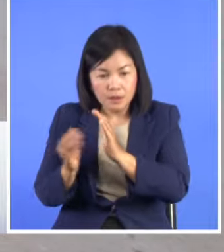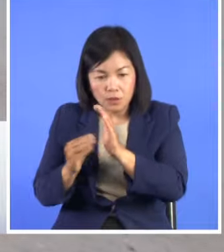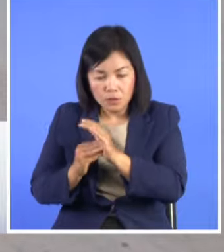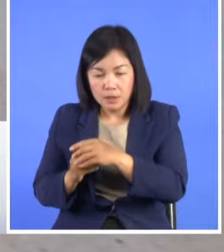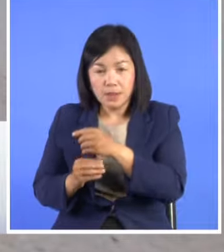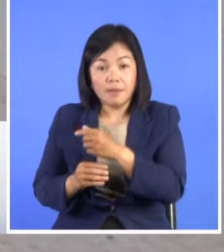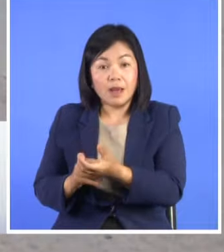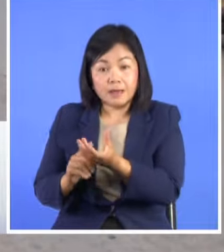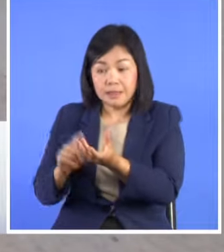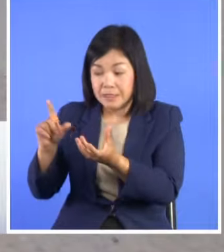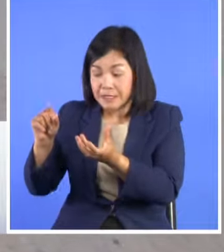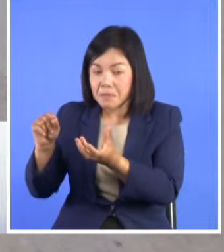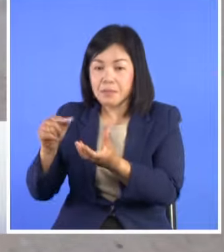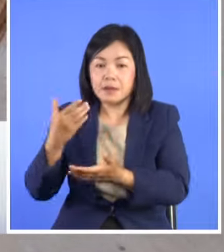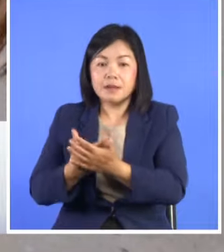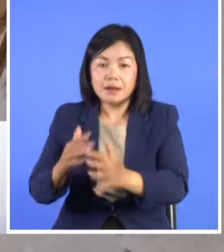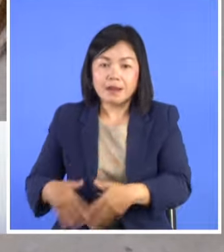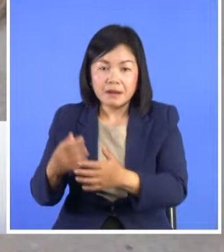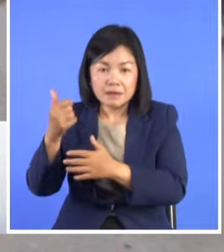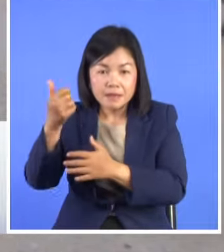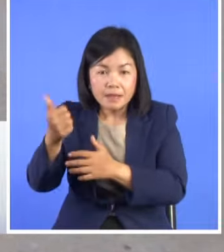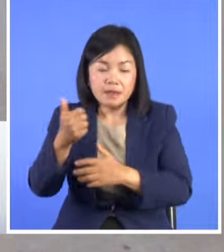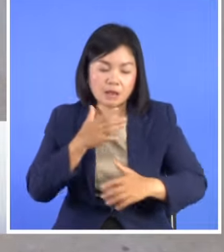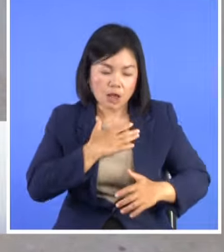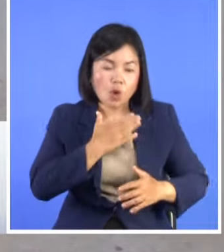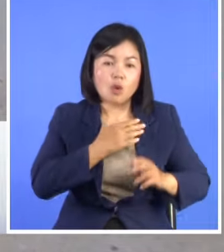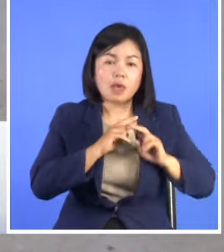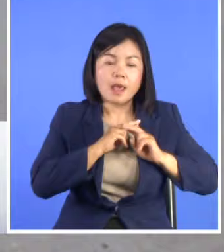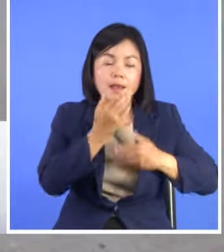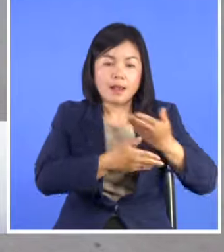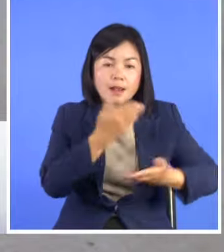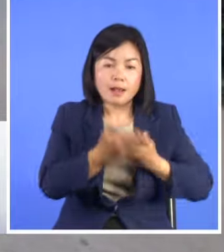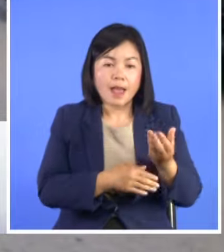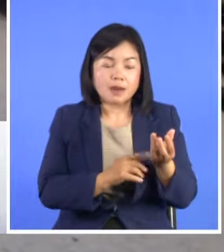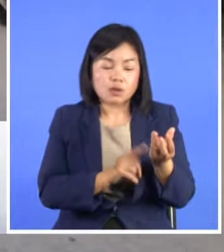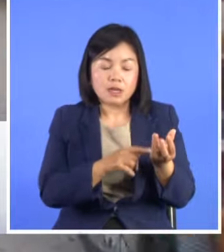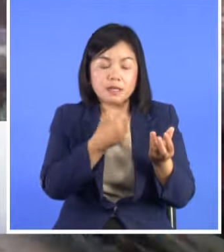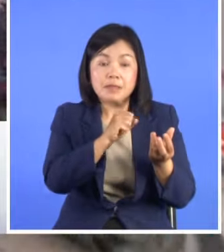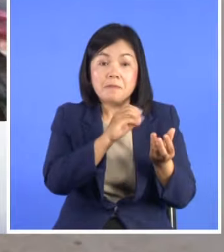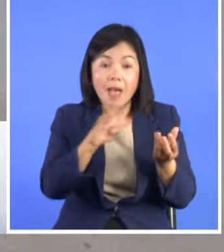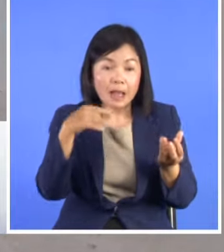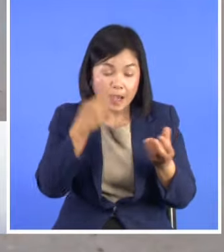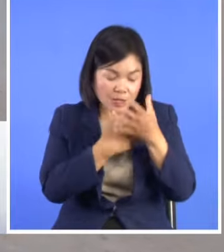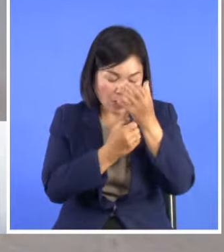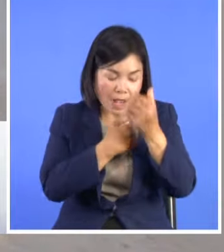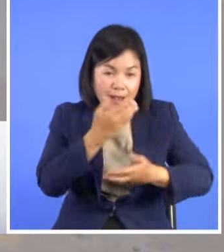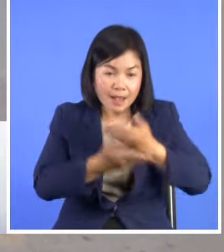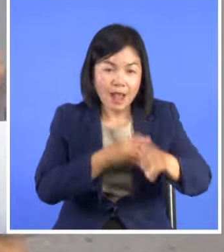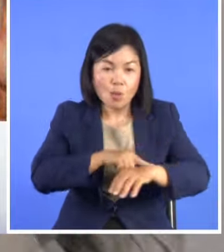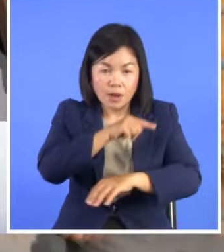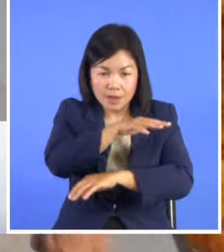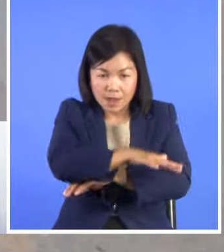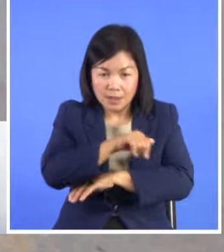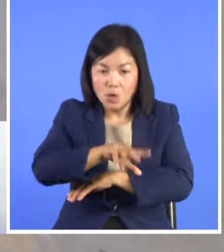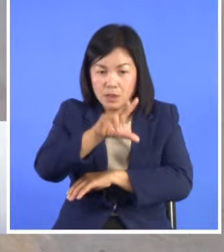ได้ดีนะคะแต่ว่าที่ของคุณจิ๋มเนี่ยขายชิ้นละ10บาทใครสนใจอยากชิมขนมถังแตกชาววังนะคะร้านเขาขายตอนเย็นนะ 5:30 นช่วงเ